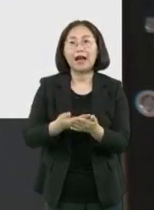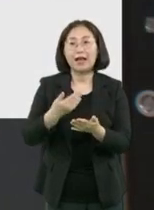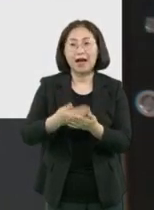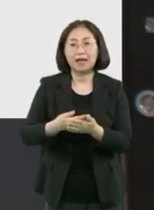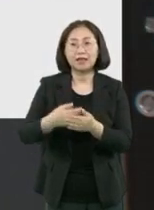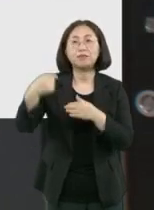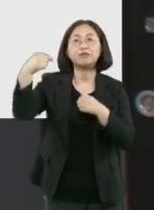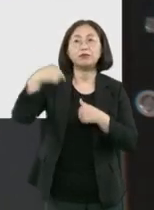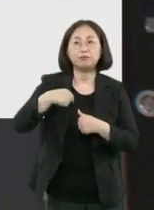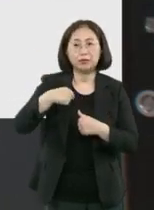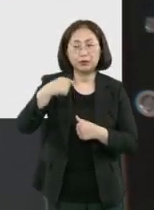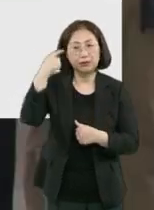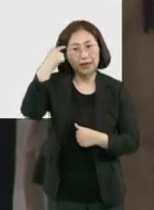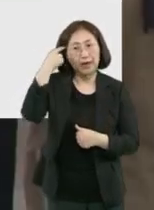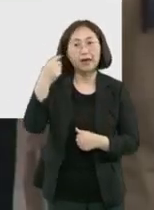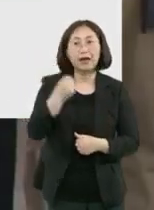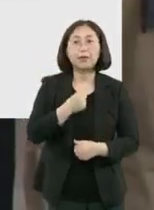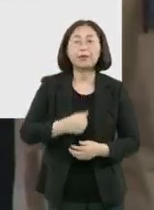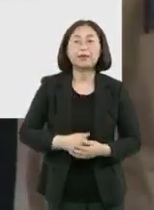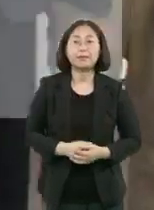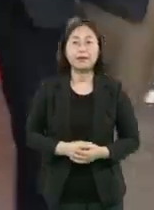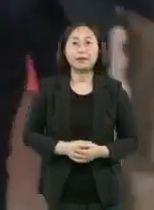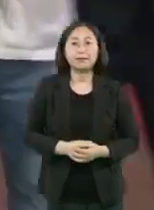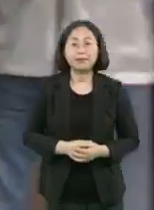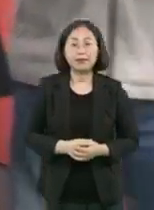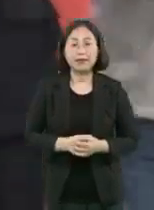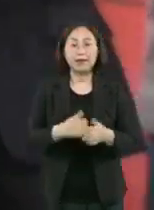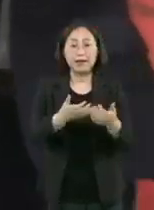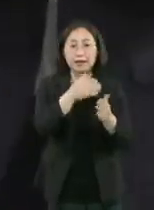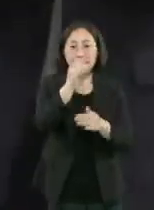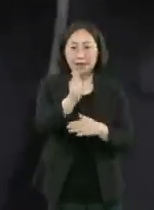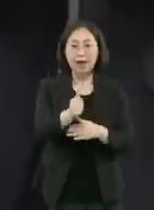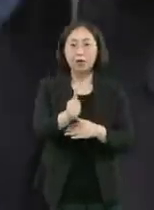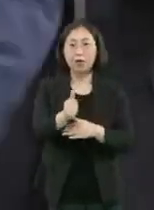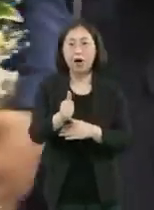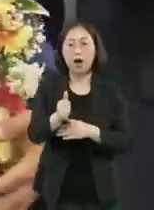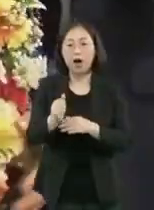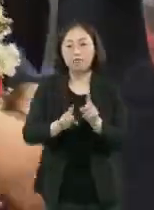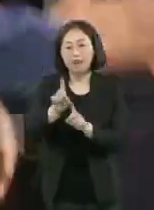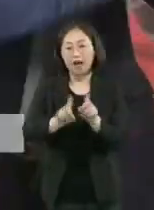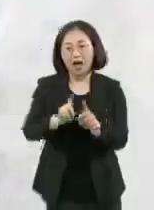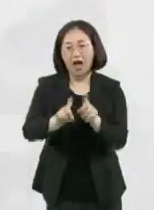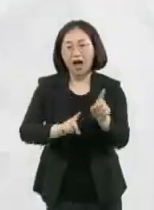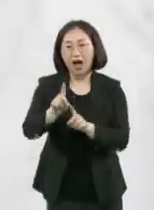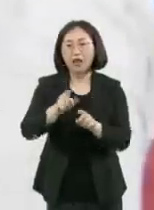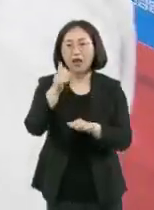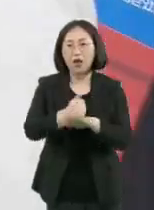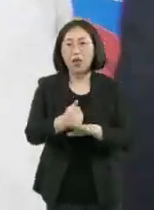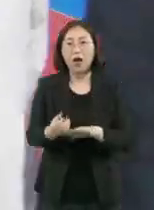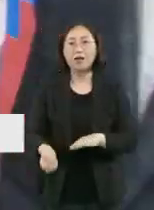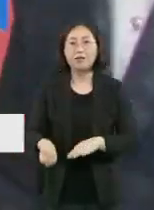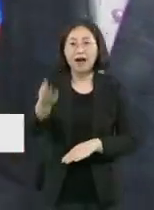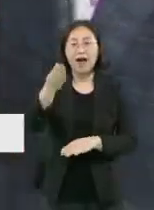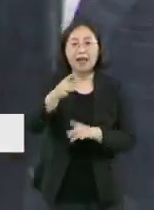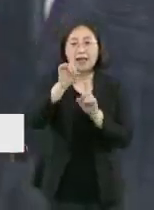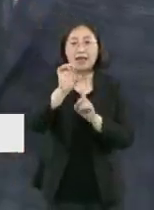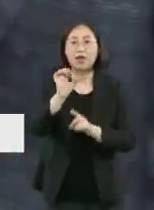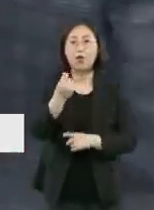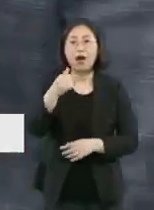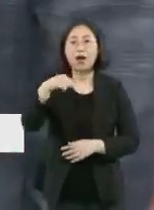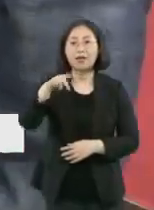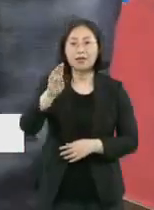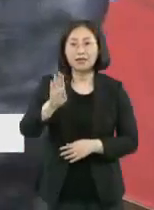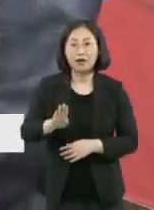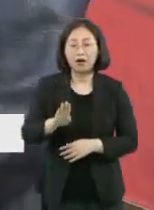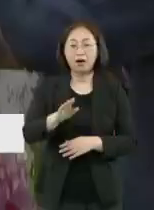분부로 저는 해석을 하고 있습니다. 현직 단체장과 리턴 매치 끝에 재기에 성공한 이완섭